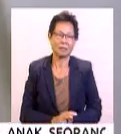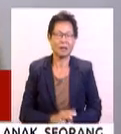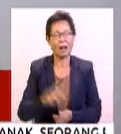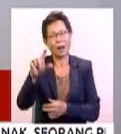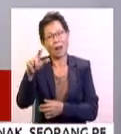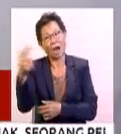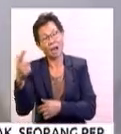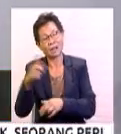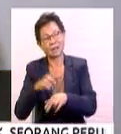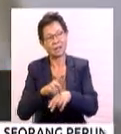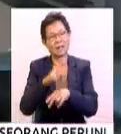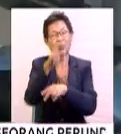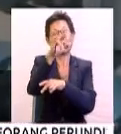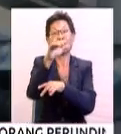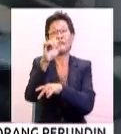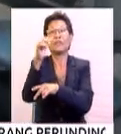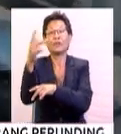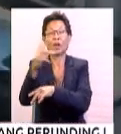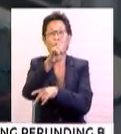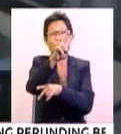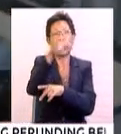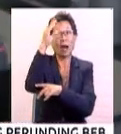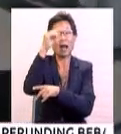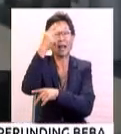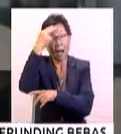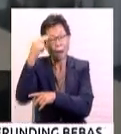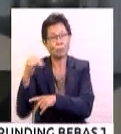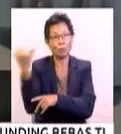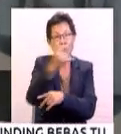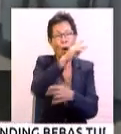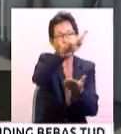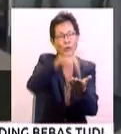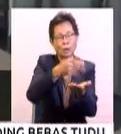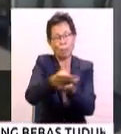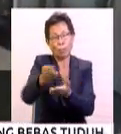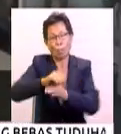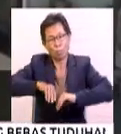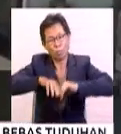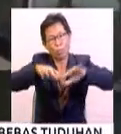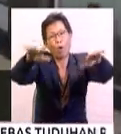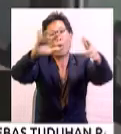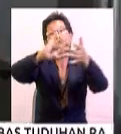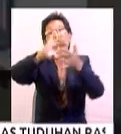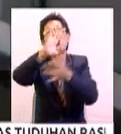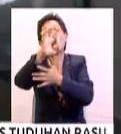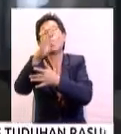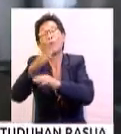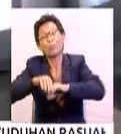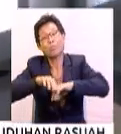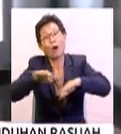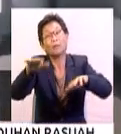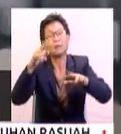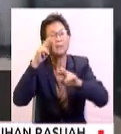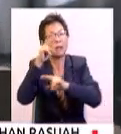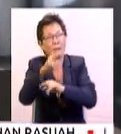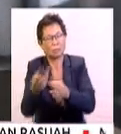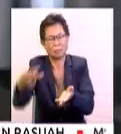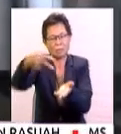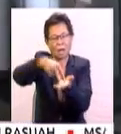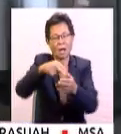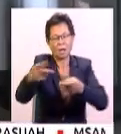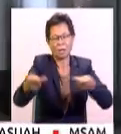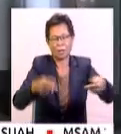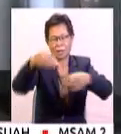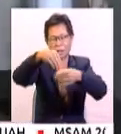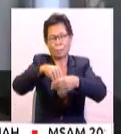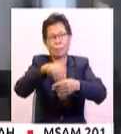Lain pula di Riyadh, dua lelaki Arab berkunjung ke sebuah pusat beli belah tular di laman sosial selepas mereka dilihat menaiki kereta di